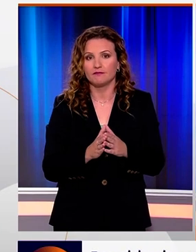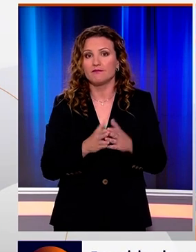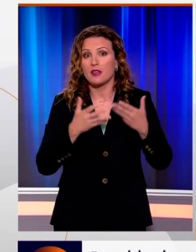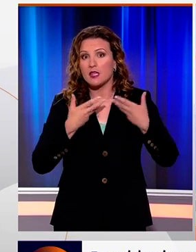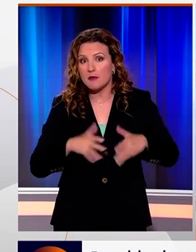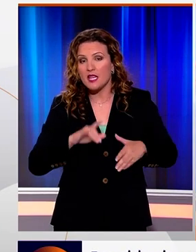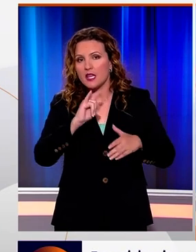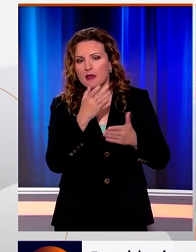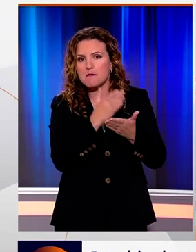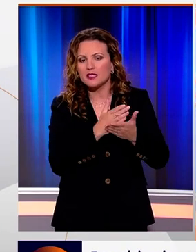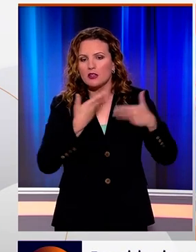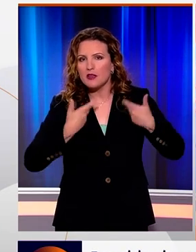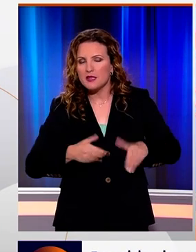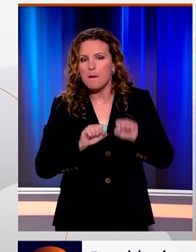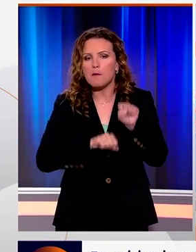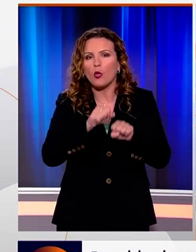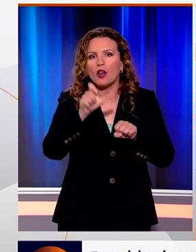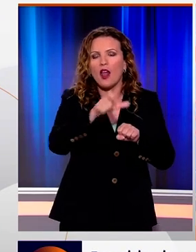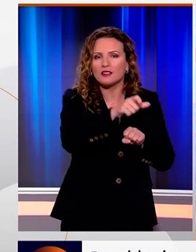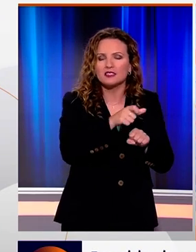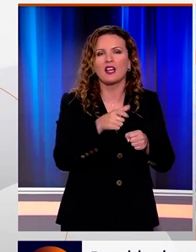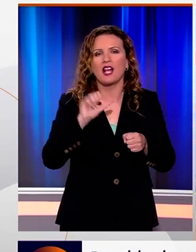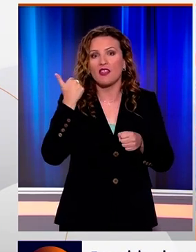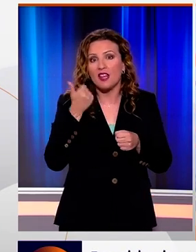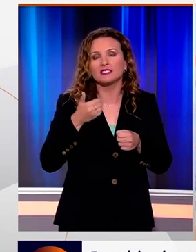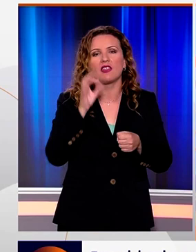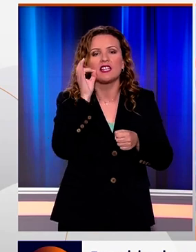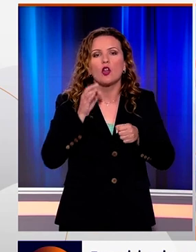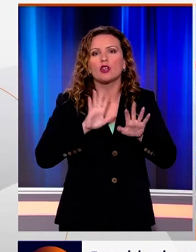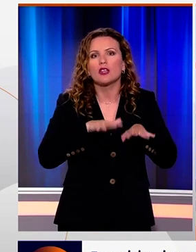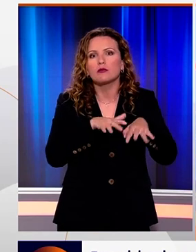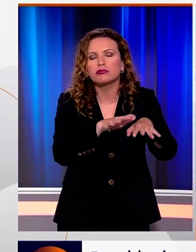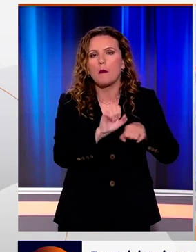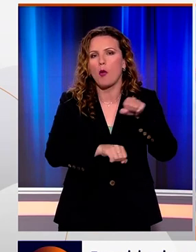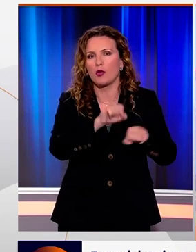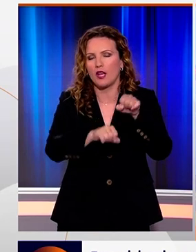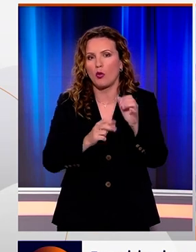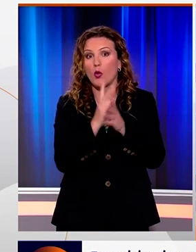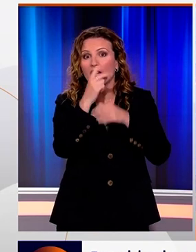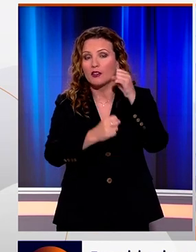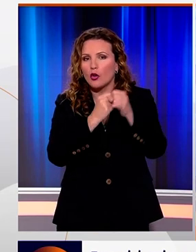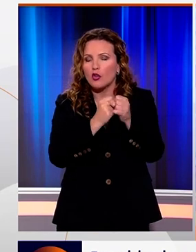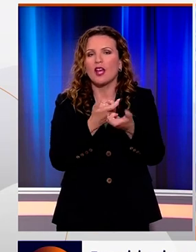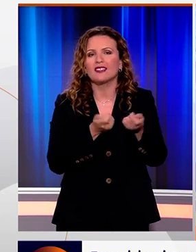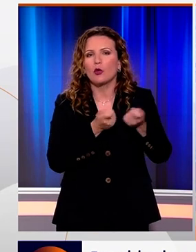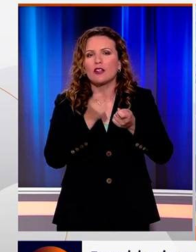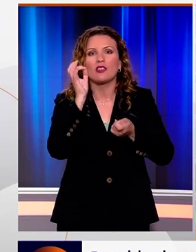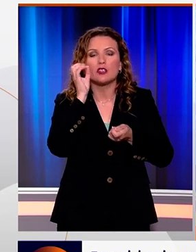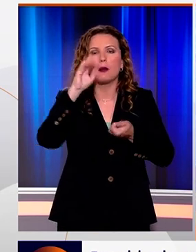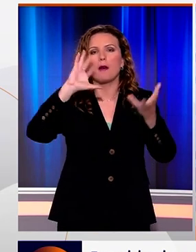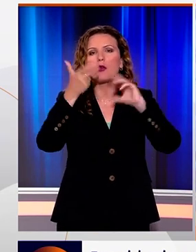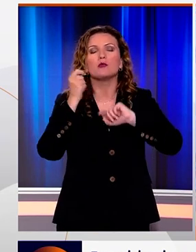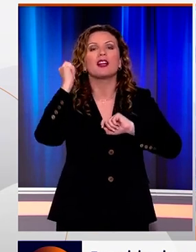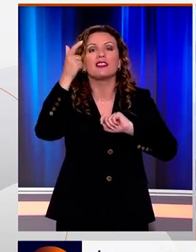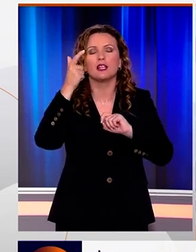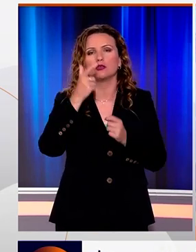Γυμνοί ή ημίγυμνοι ποδηλάτες βγήκαν χθες στους κεντρικούς δρόμους της Θεσσαλονίκης, συμμετέχοντας για 12η χρονιά στην παγκόσμια